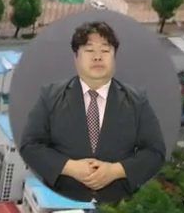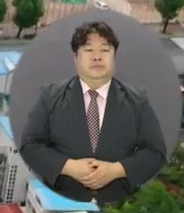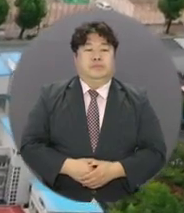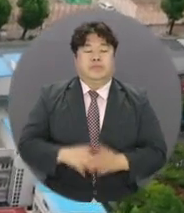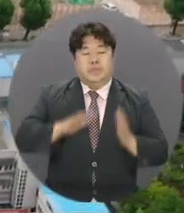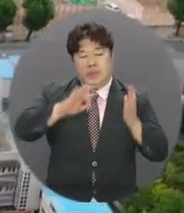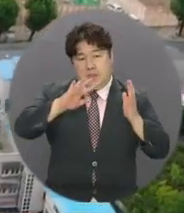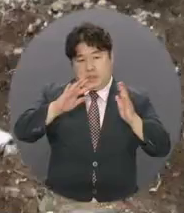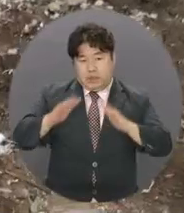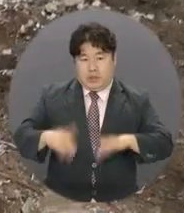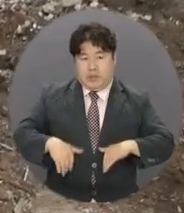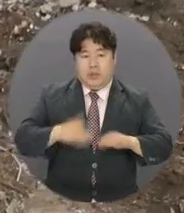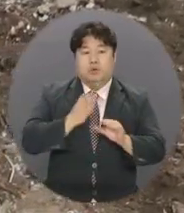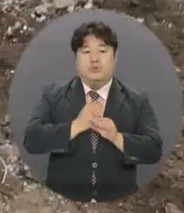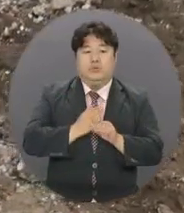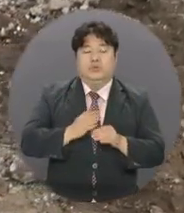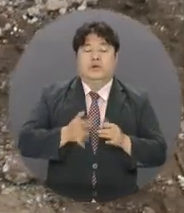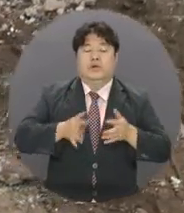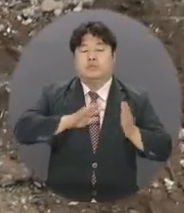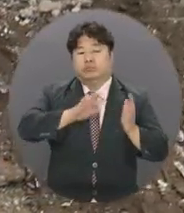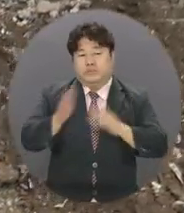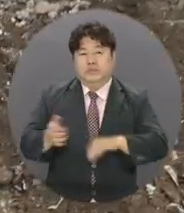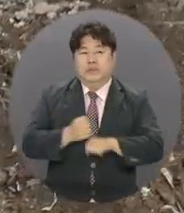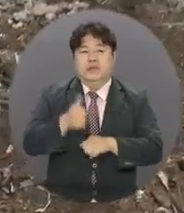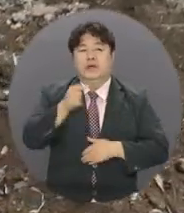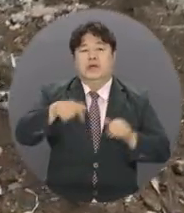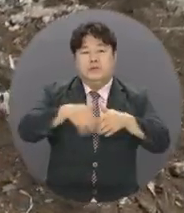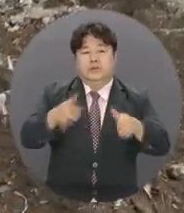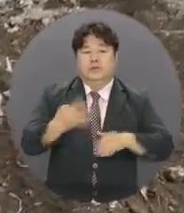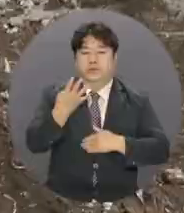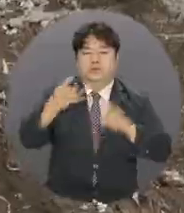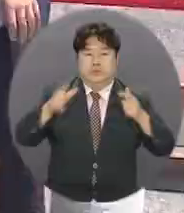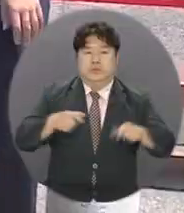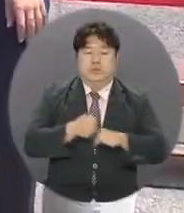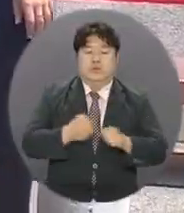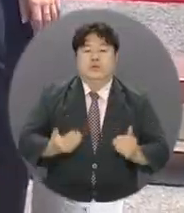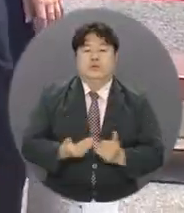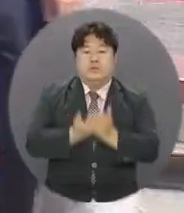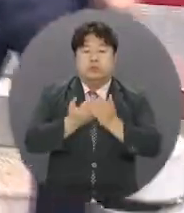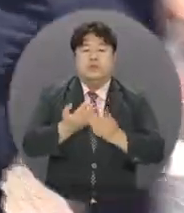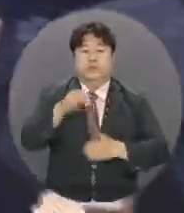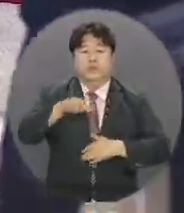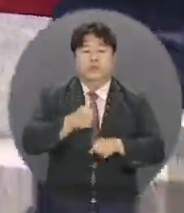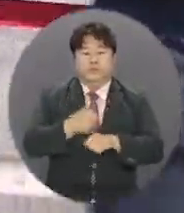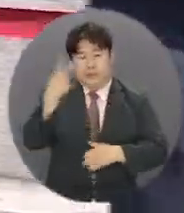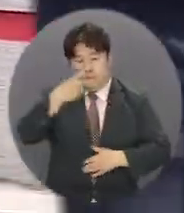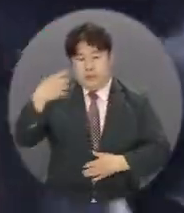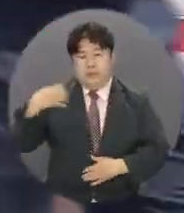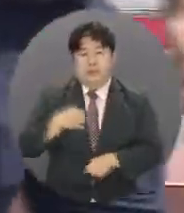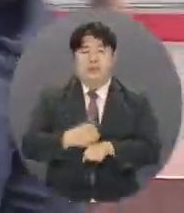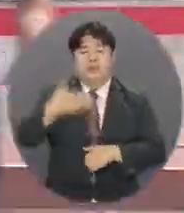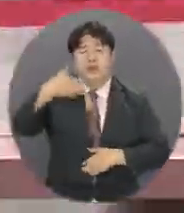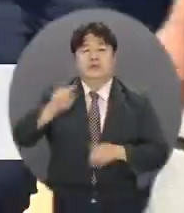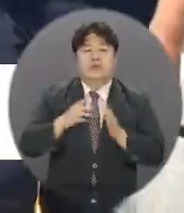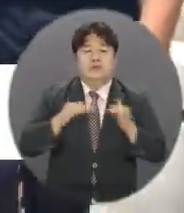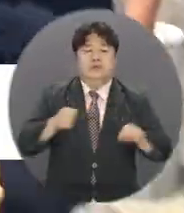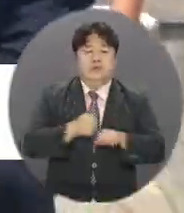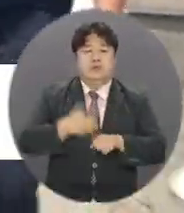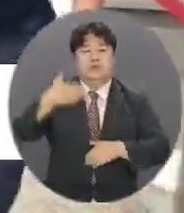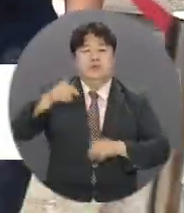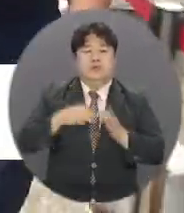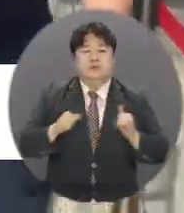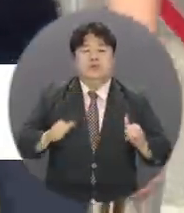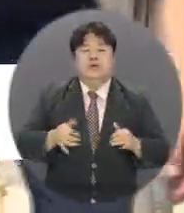철거 중이던 건물이 붕괴된 학동 4구역 재개발 사업 현장에서 감리를 맡았던 차모 씨. 차